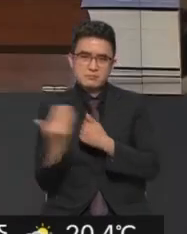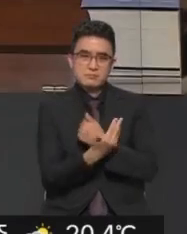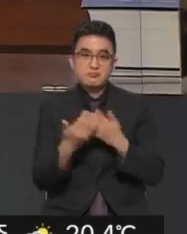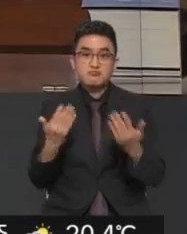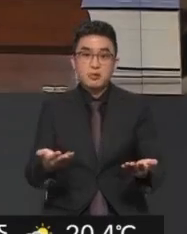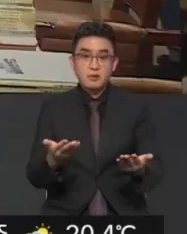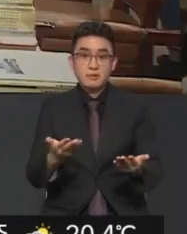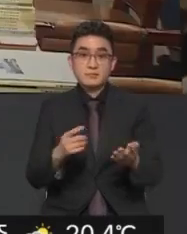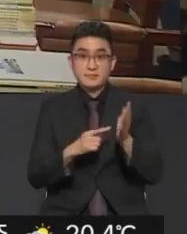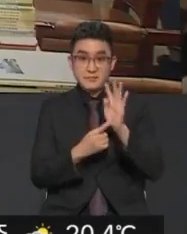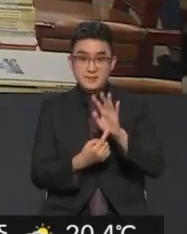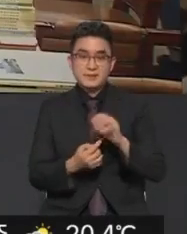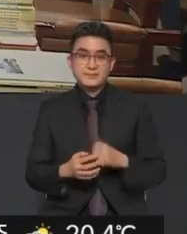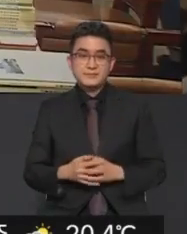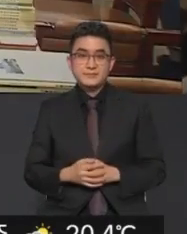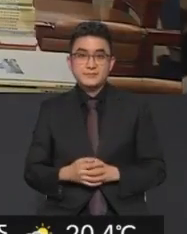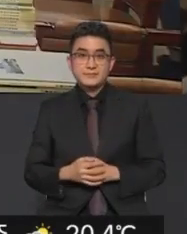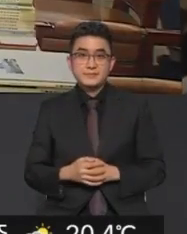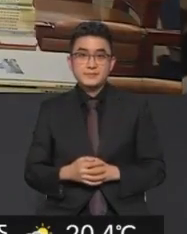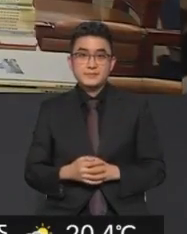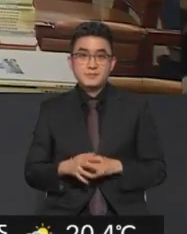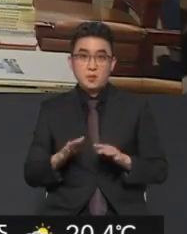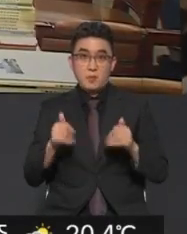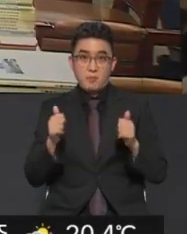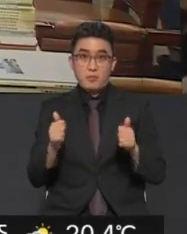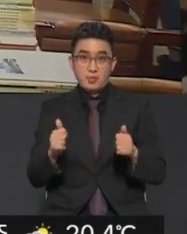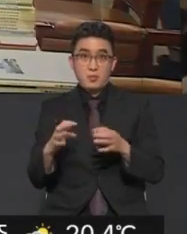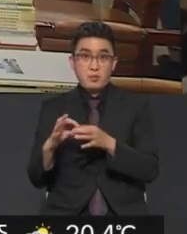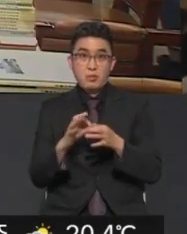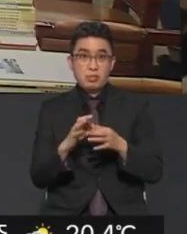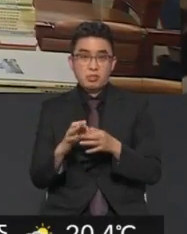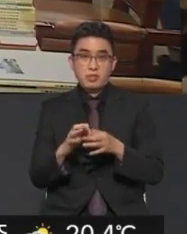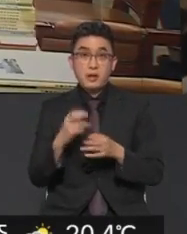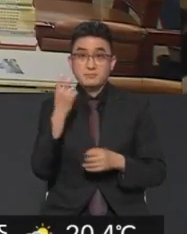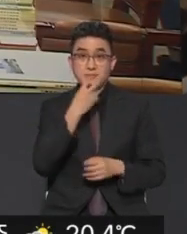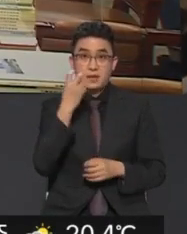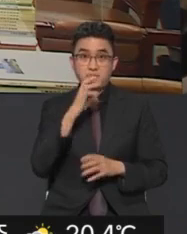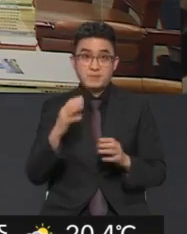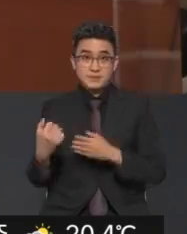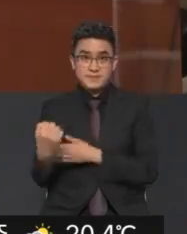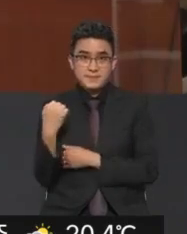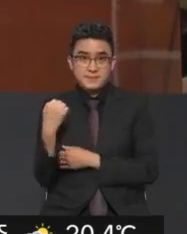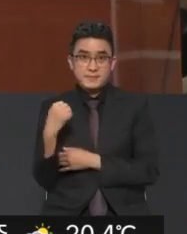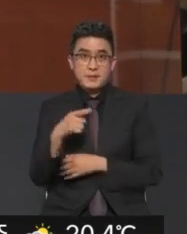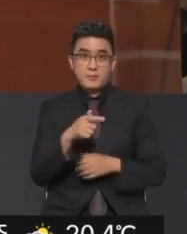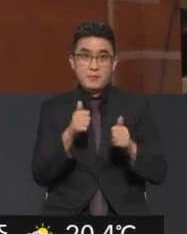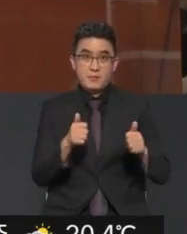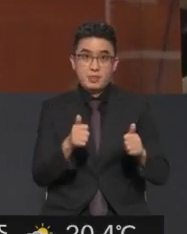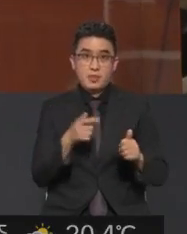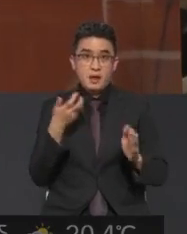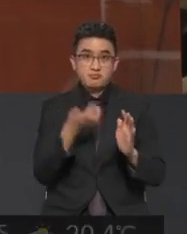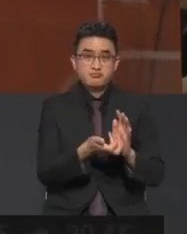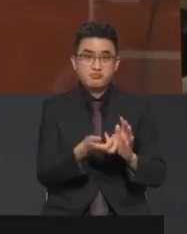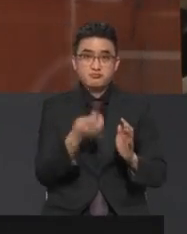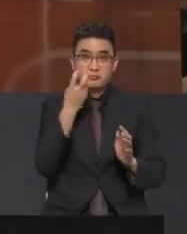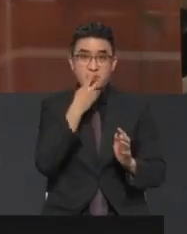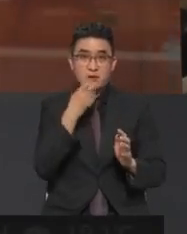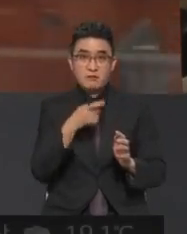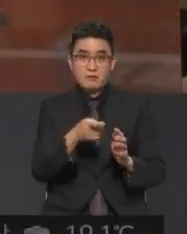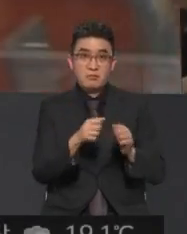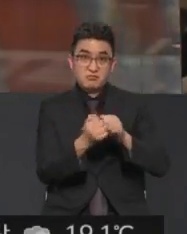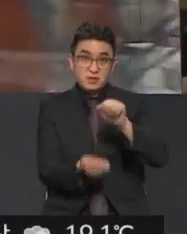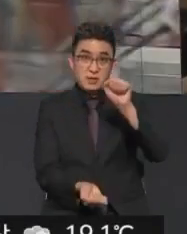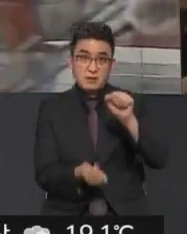오늘은 법원들을 대상으로 한 국정감사가 있었죠 국민의 힘은이 법원의 압수수색 영장을 집행을 막은